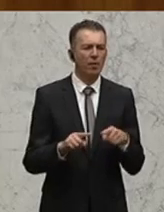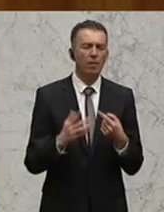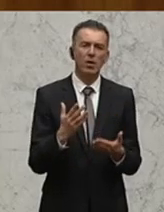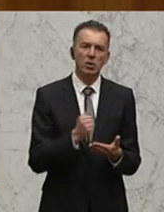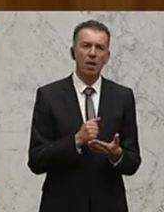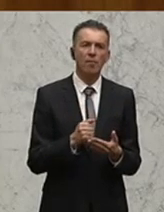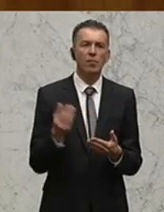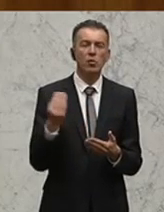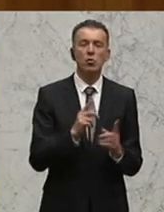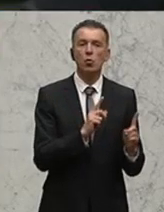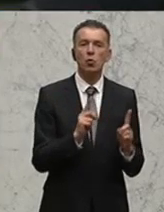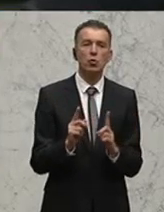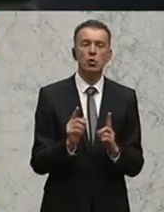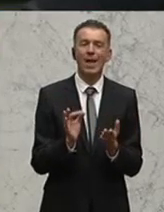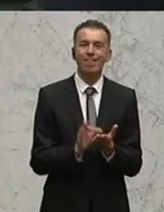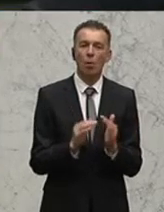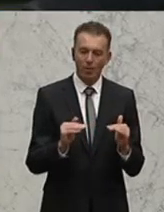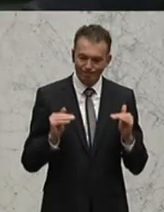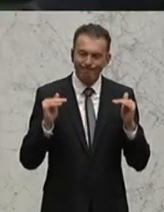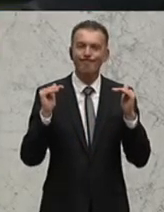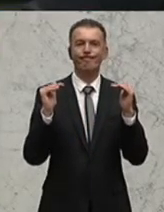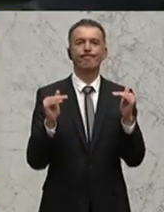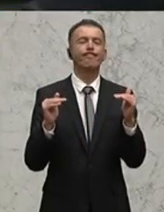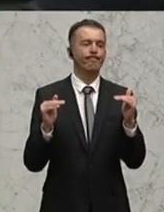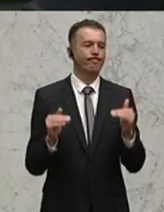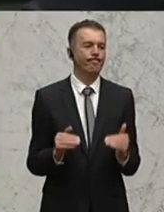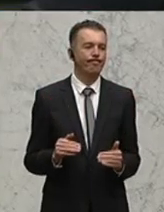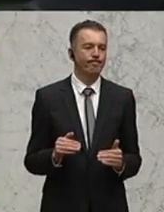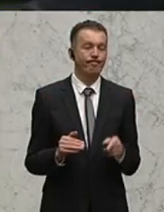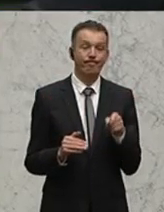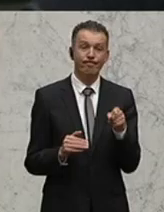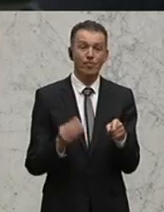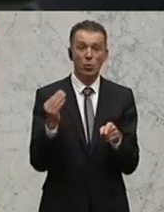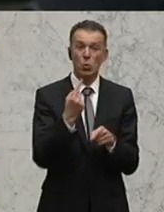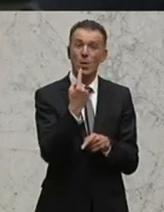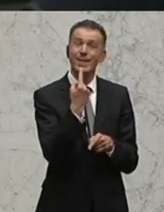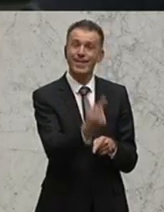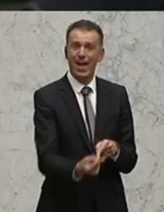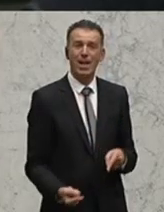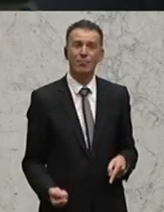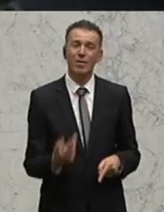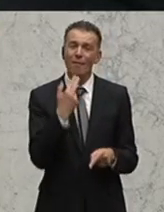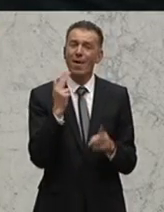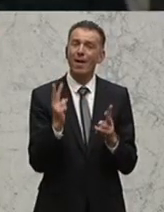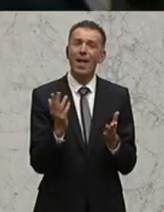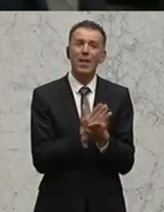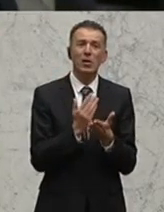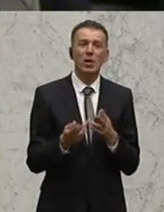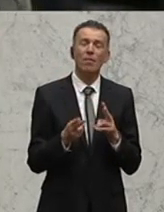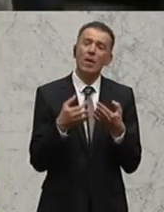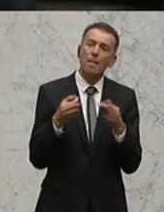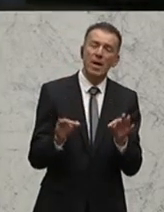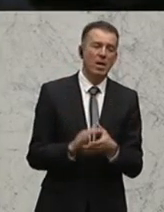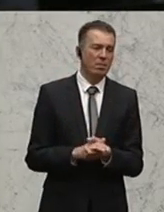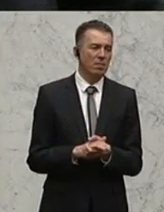gelingt, den Schulstandort aufzuwerten. Wer dann, wenn nicht der Schulstandort selber, wer dann kann entscheiden, wie ich am